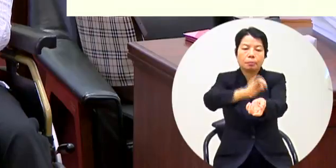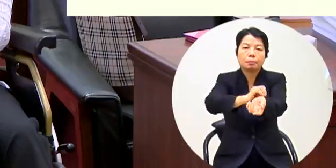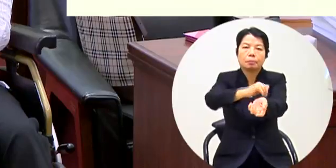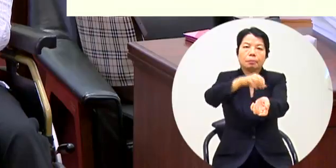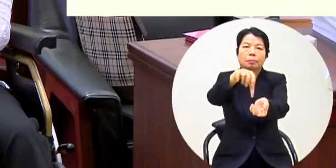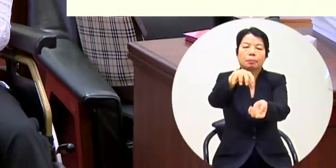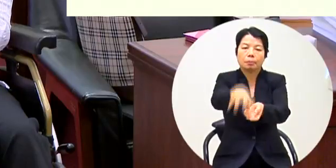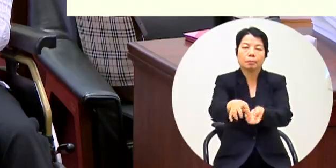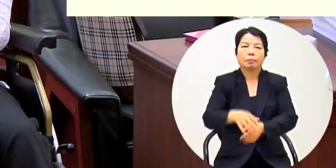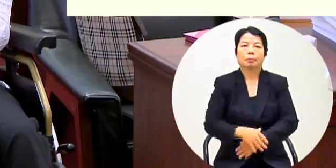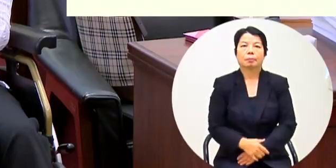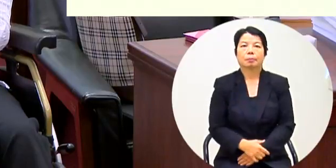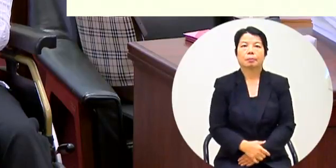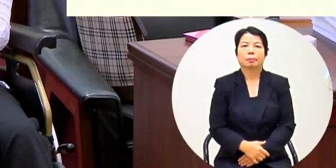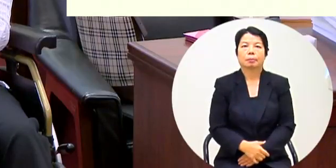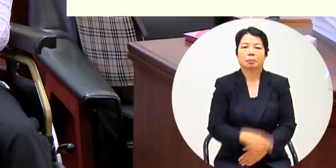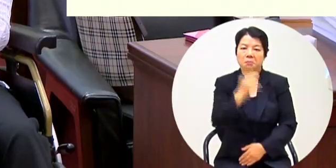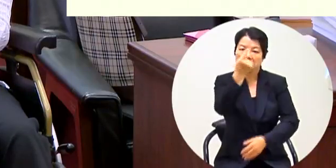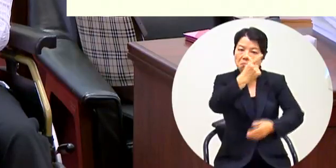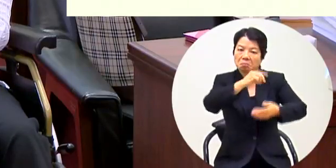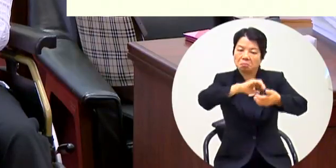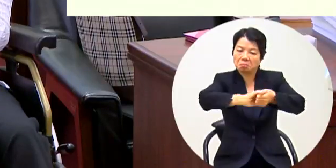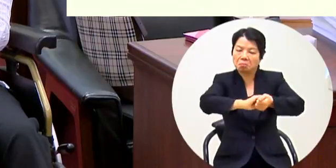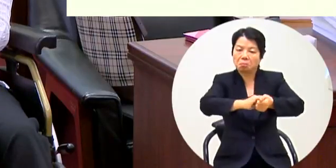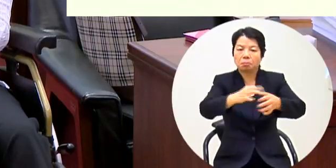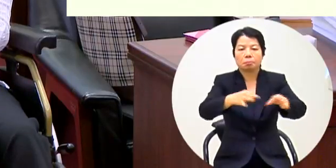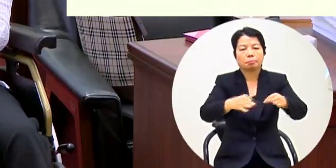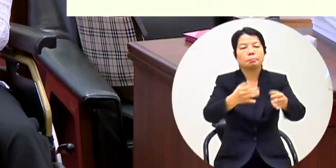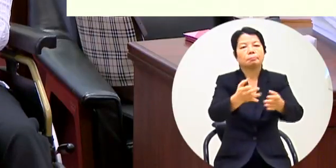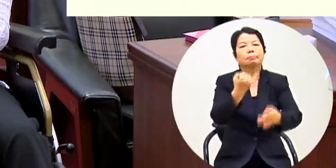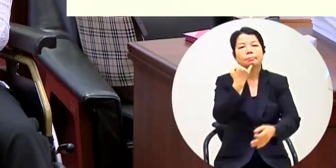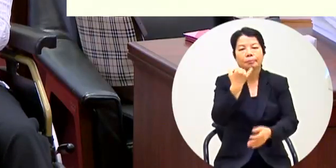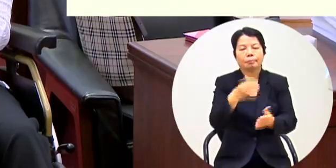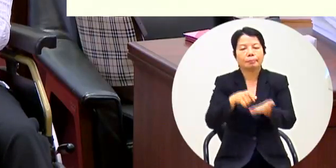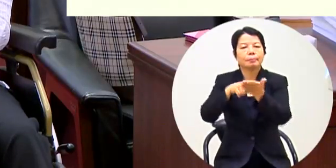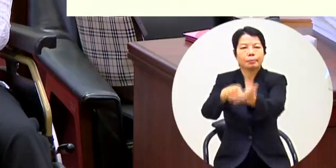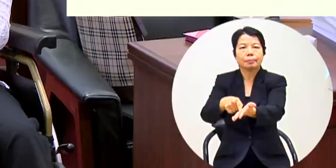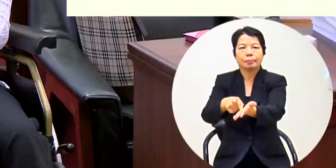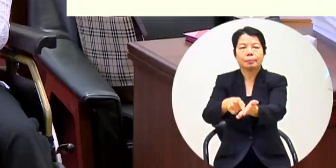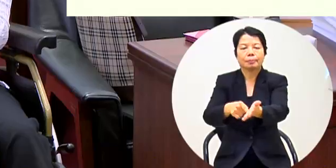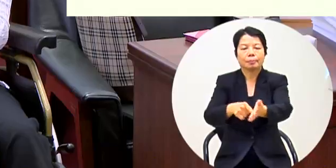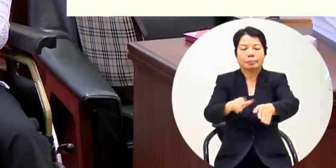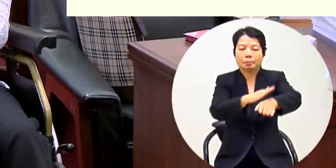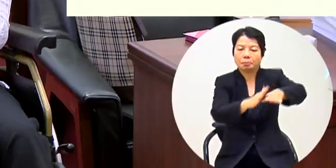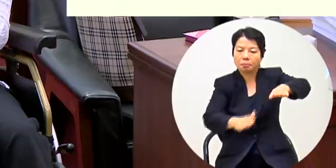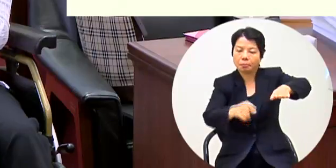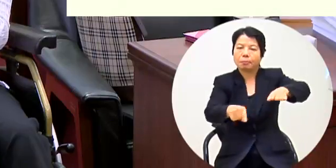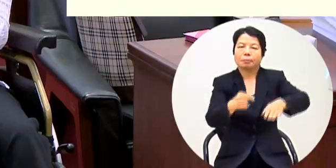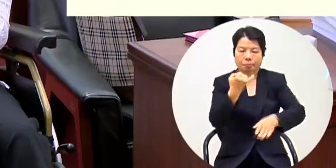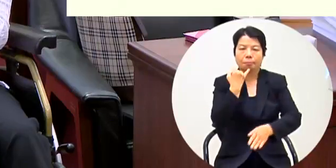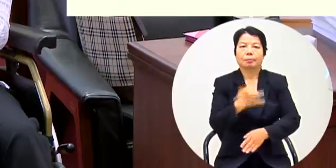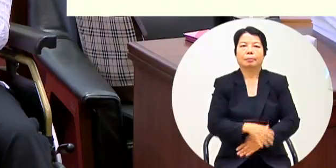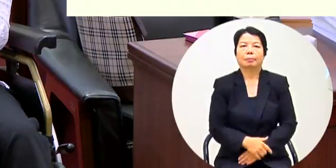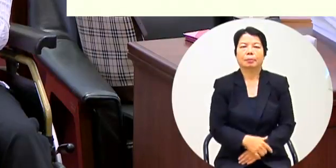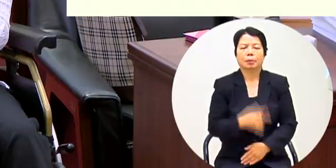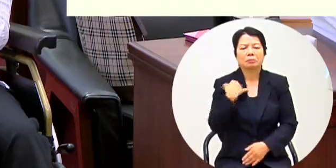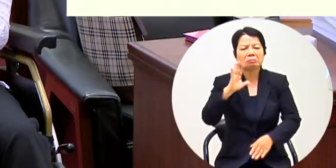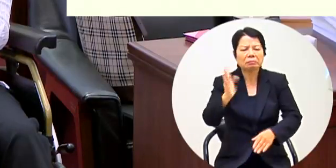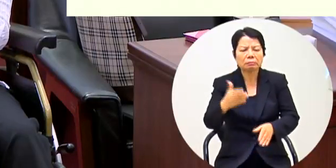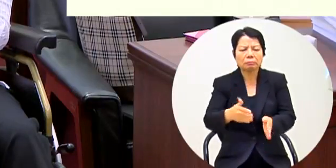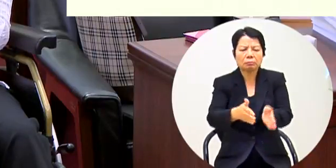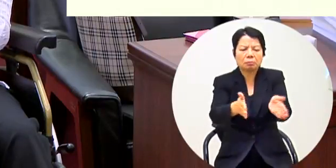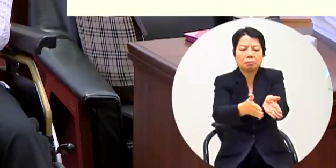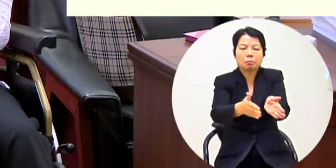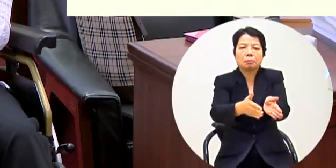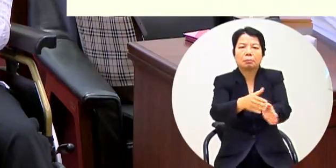个商家呢，可以申请做斜坡道，可是那个斜坡道通常都是窄窄的一块，否则公务局是不会准的。